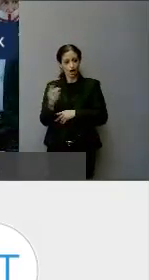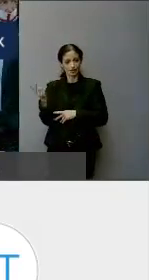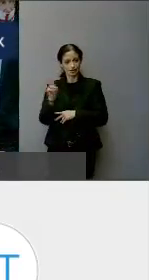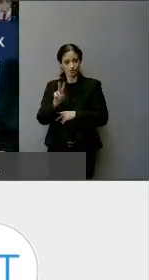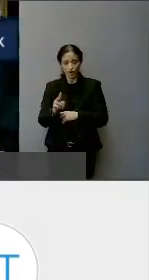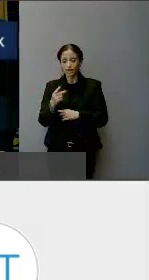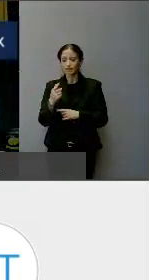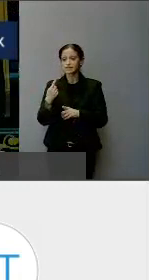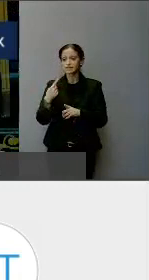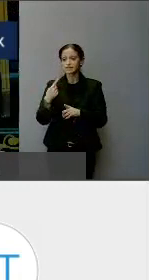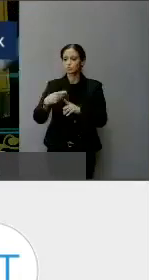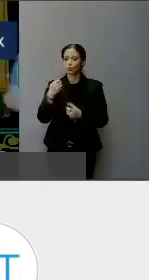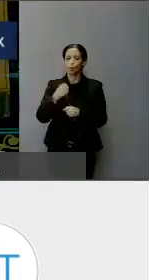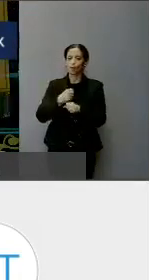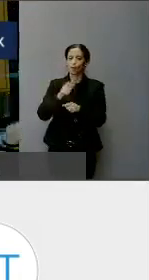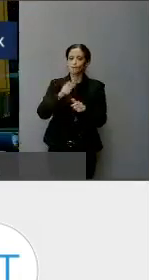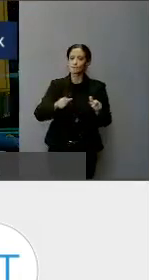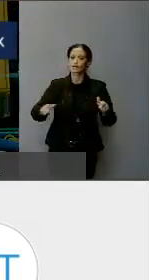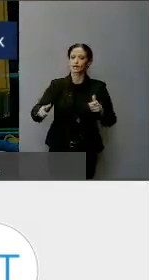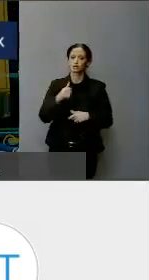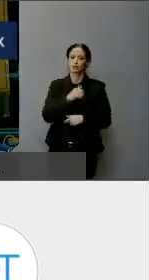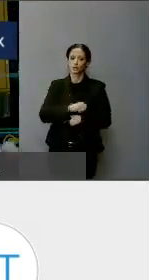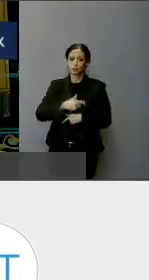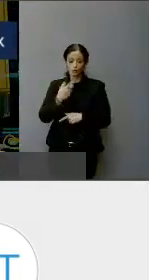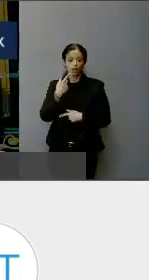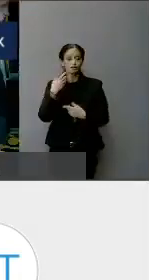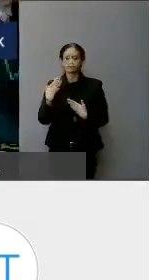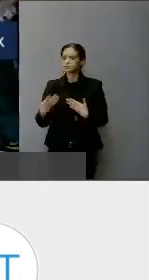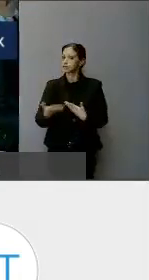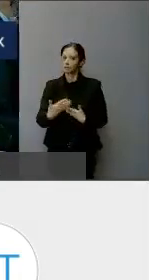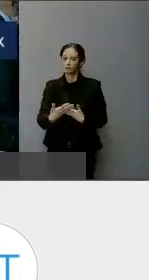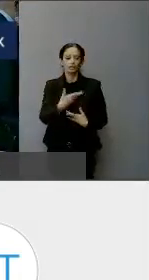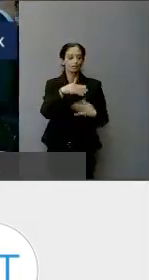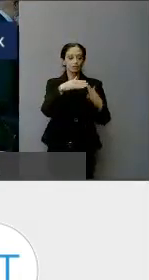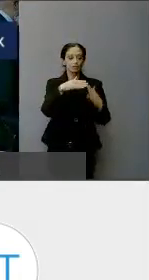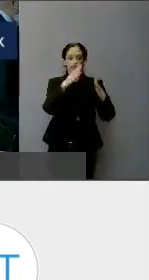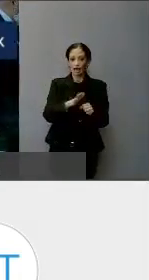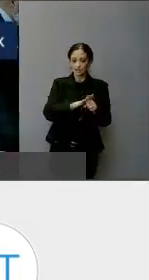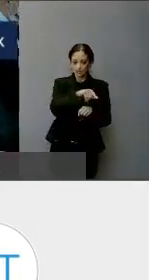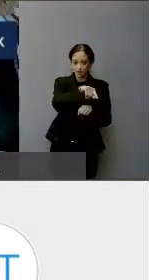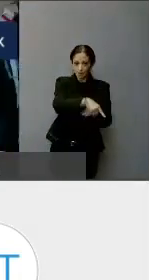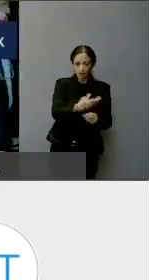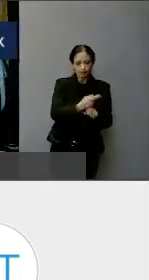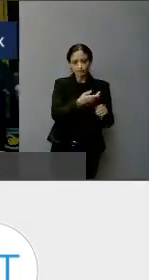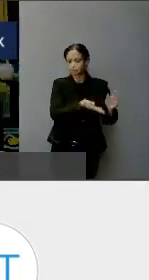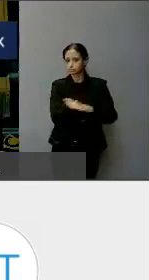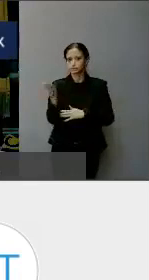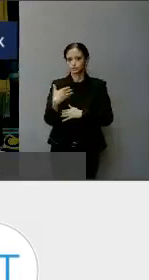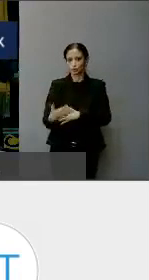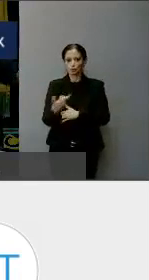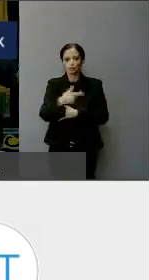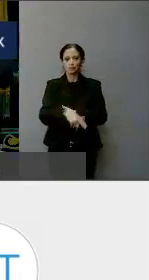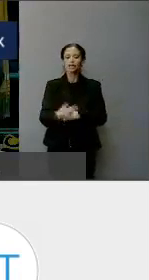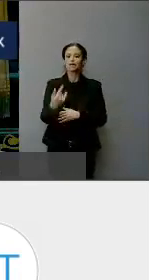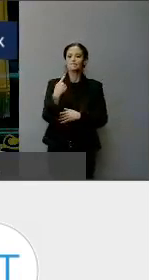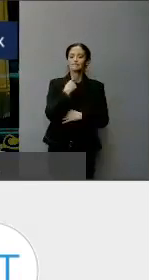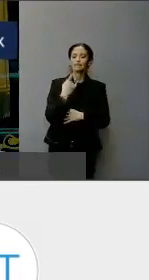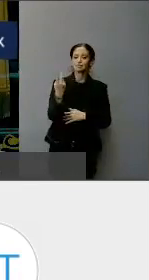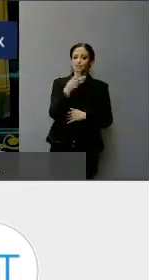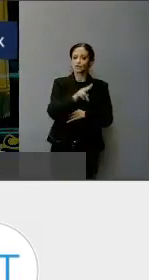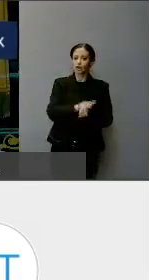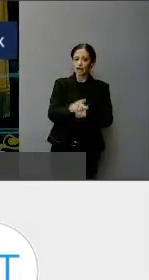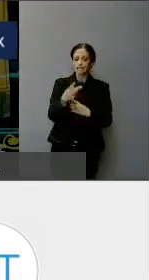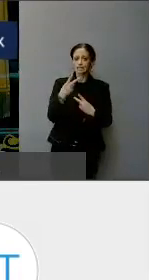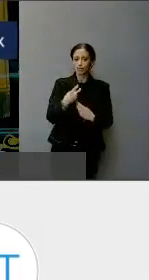di abbandonare il proprio ambiente familiare abitativo in quanto vittime di violenze abusi sessuali fisici psicologici e